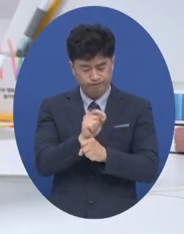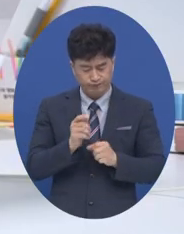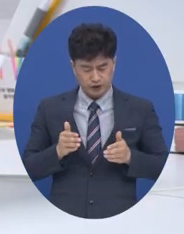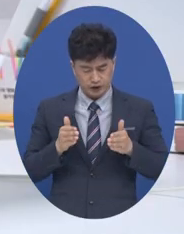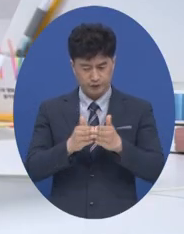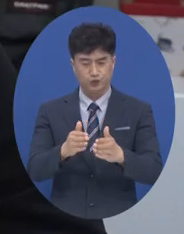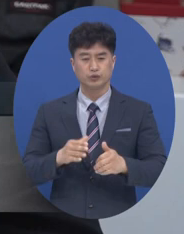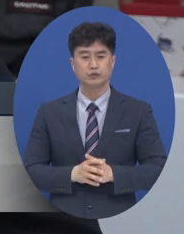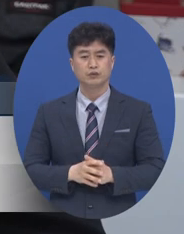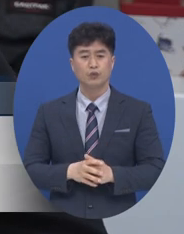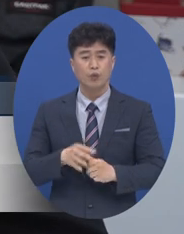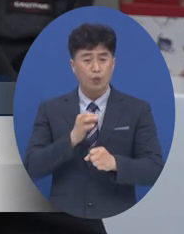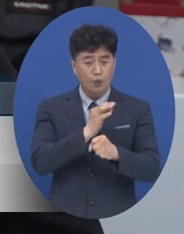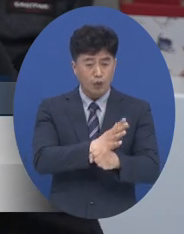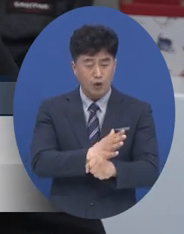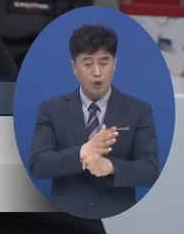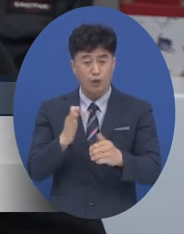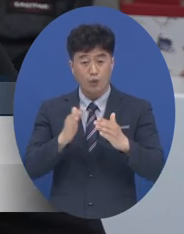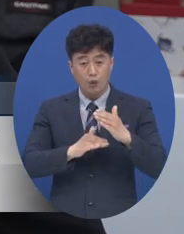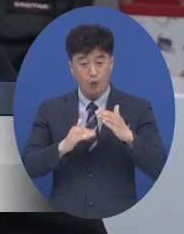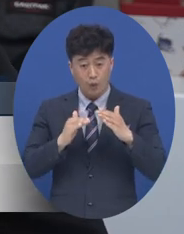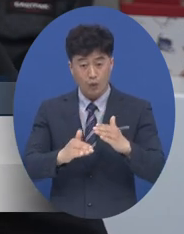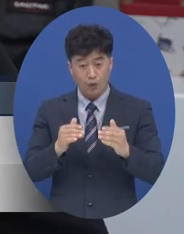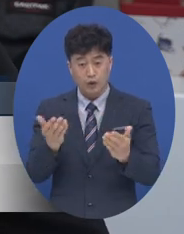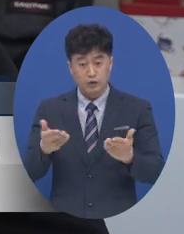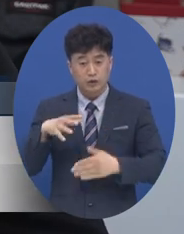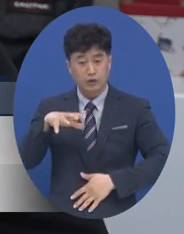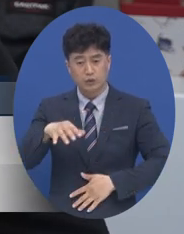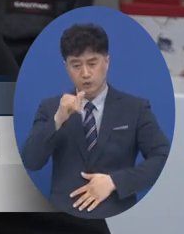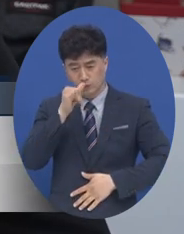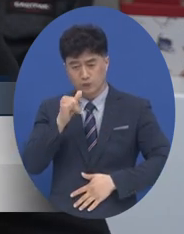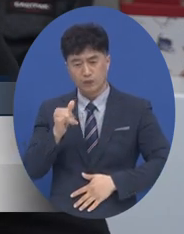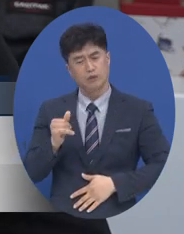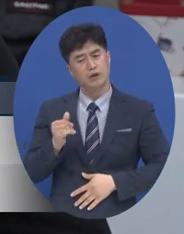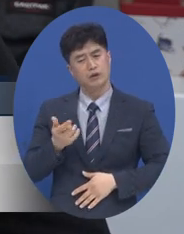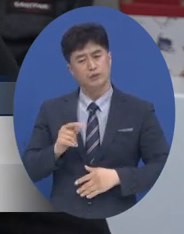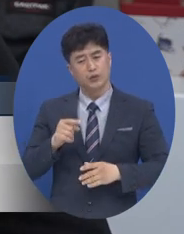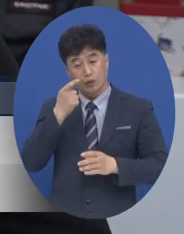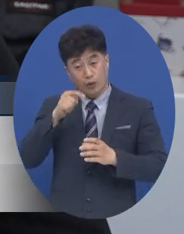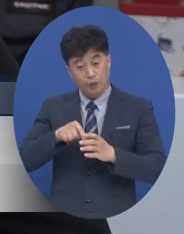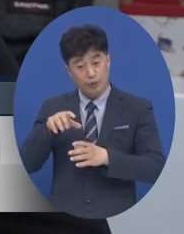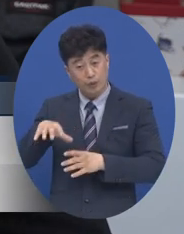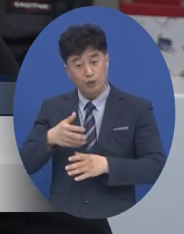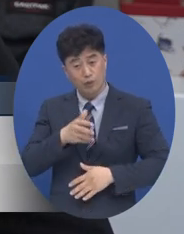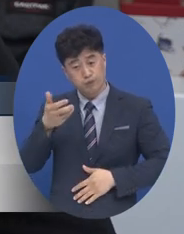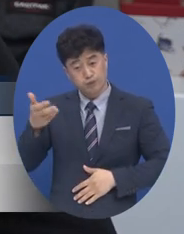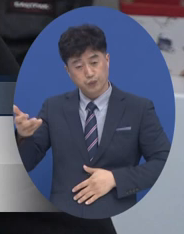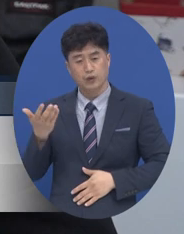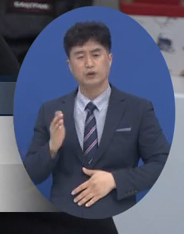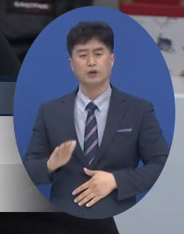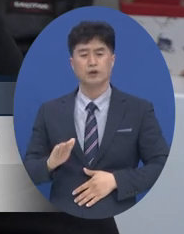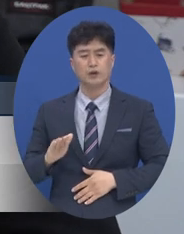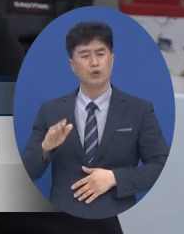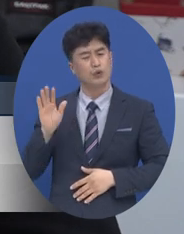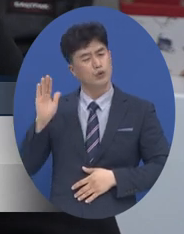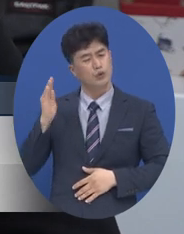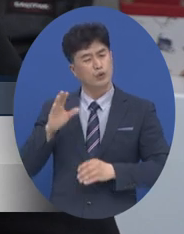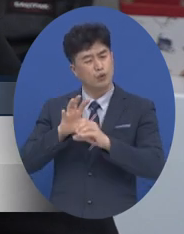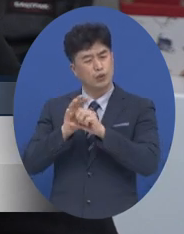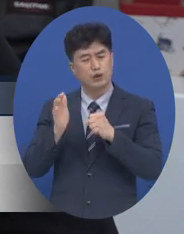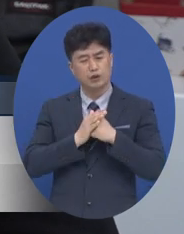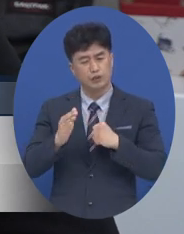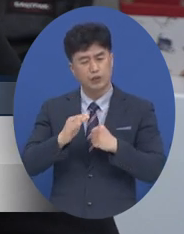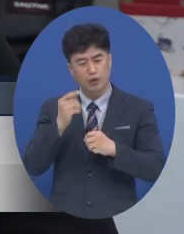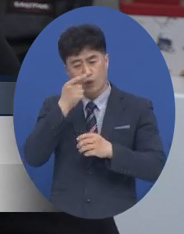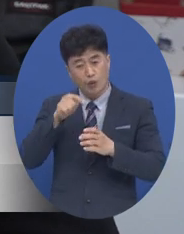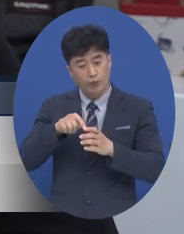있습니다 도매 고 세워 작업시 하는 경우도 있고 그냐 아니면 카페 전점 하고 이렇게 하는데 요즘